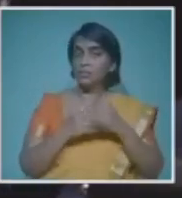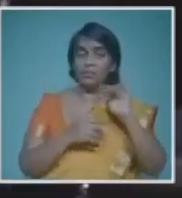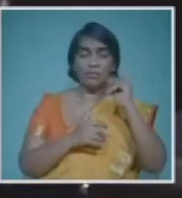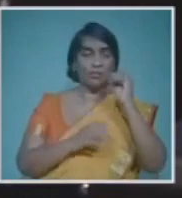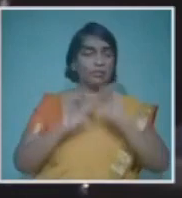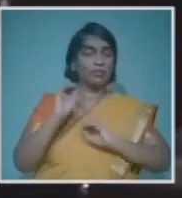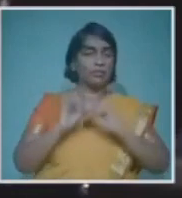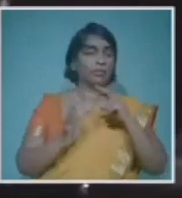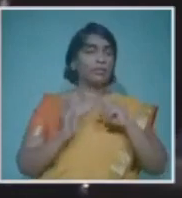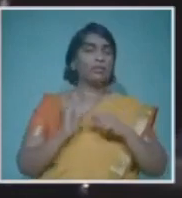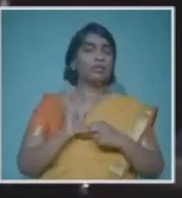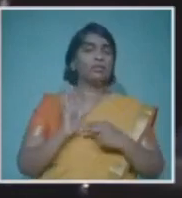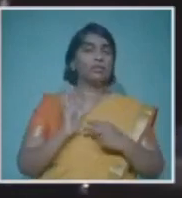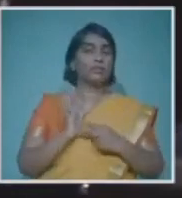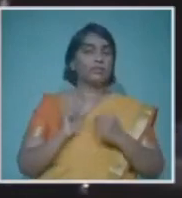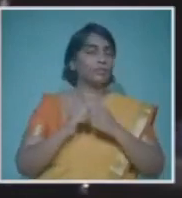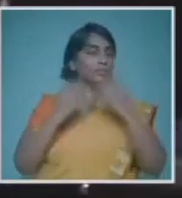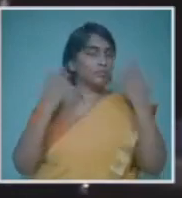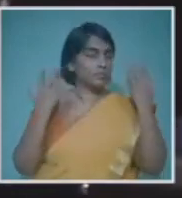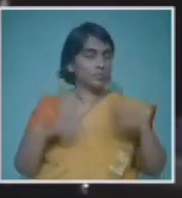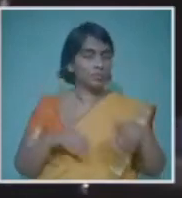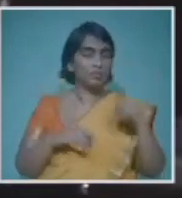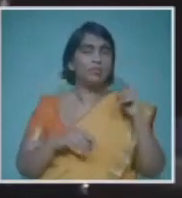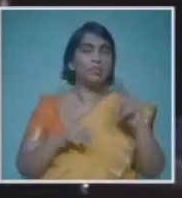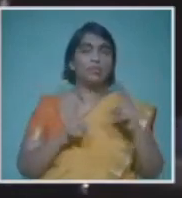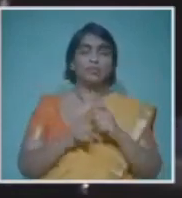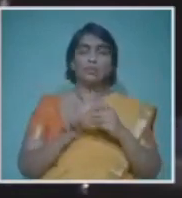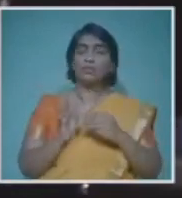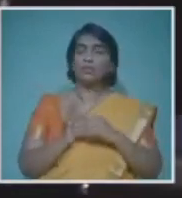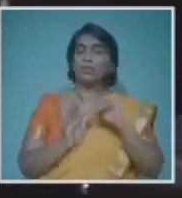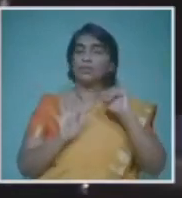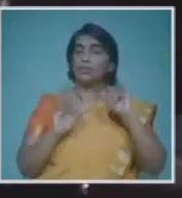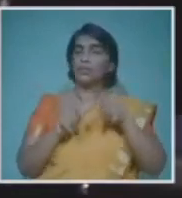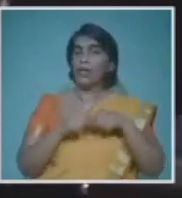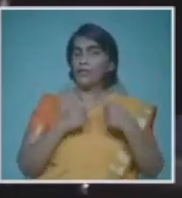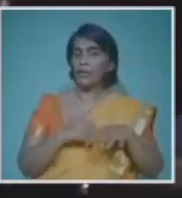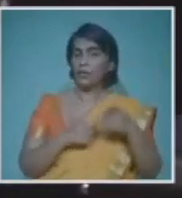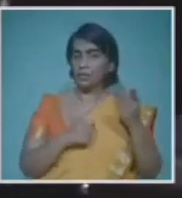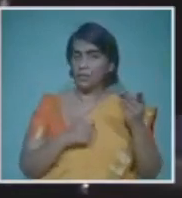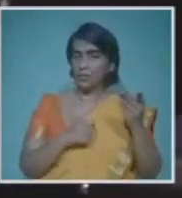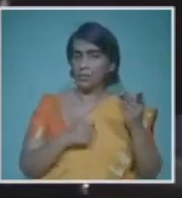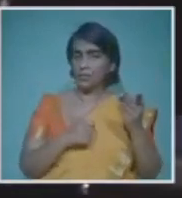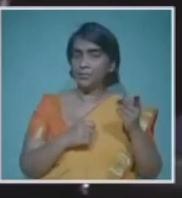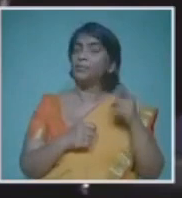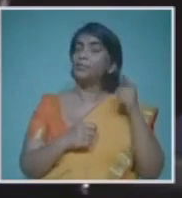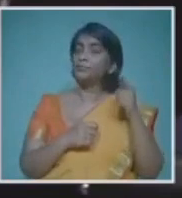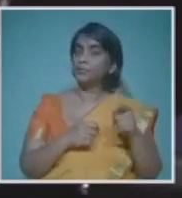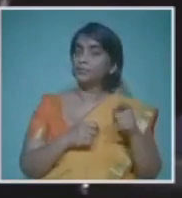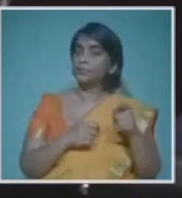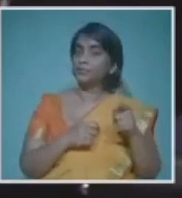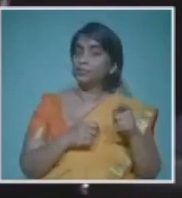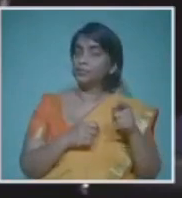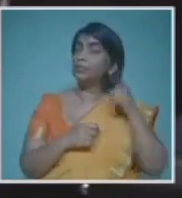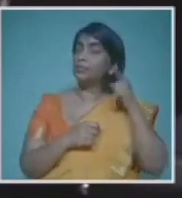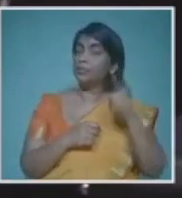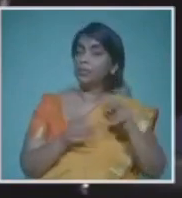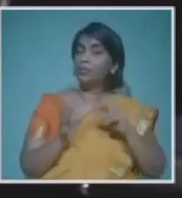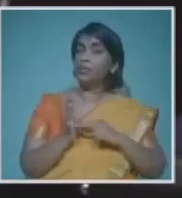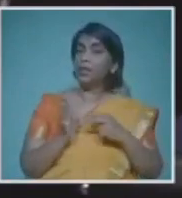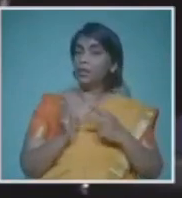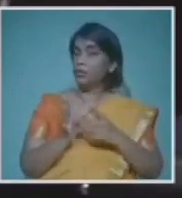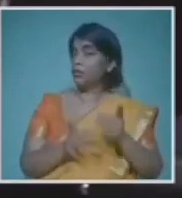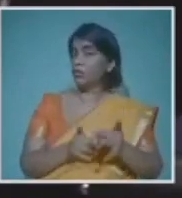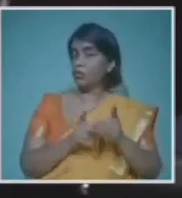60%ක ව්‍යාපෘතිය අවසන් කරනකොට ඩොලර් මිලියන 6යි වියදම් කරලා තිබුණේ. එතකොට ඒ ව්‍යාපෘති